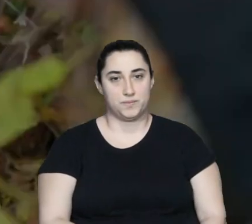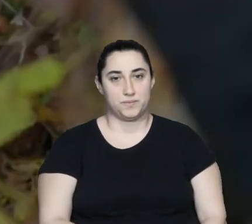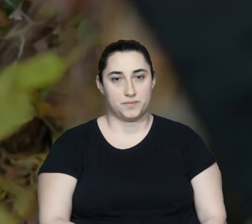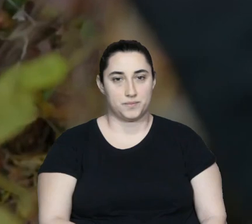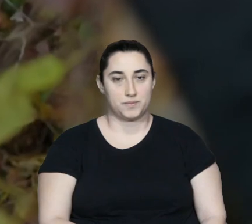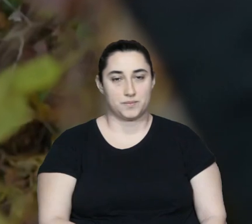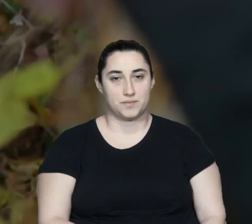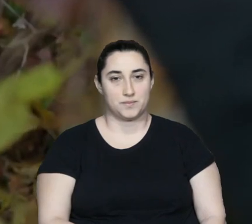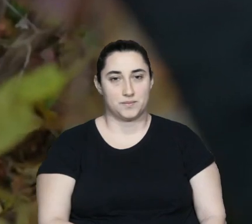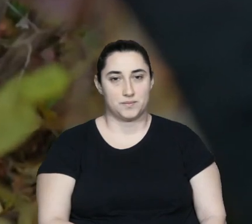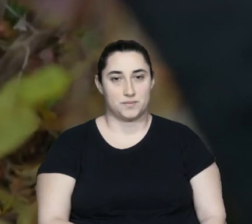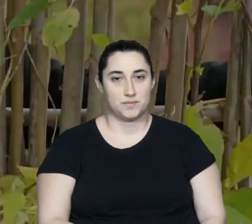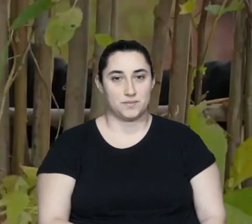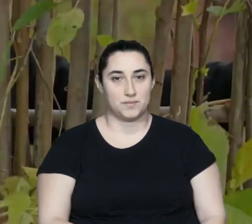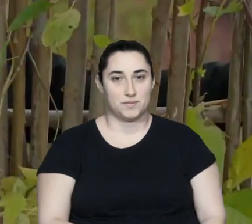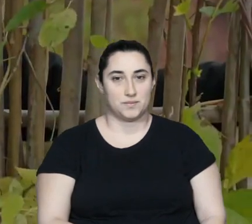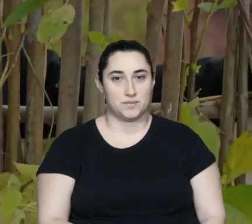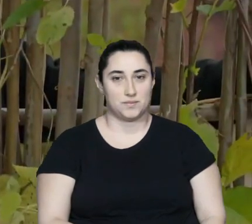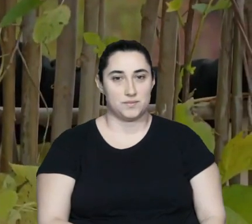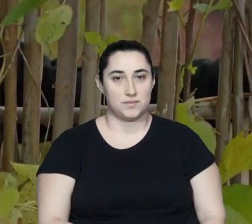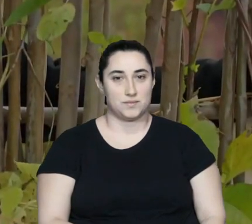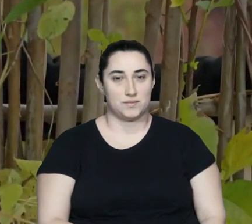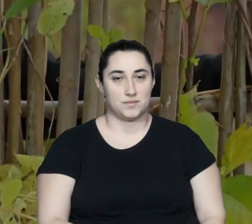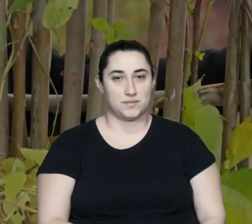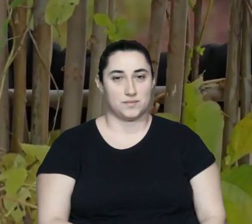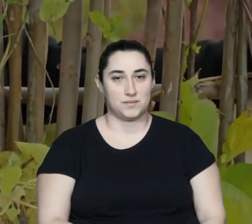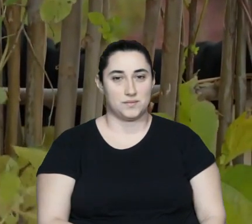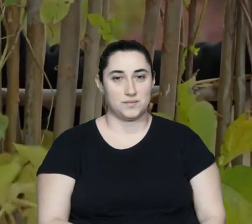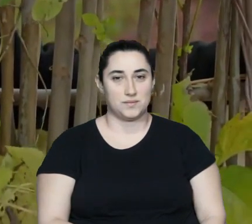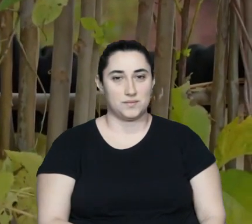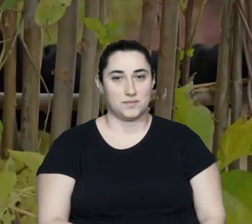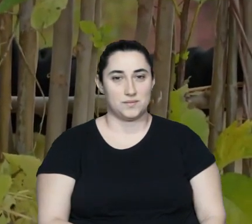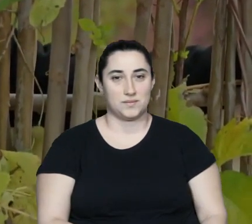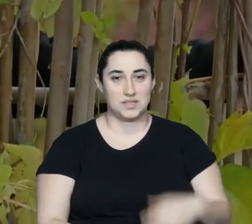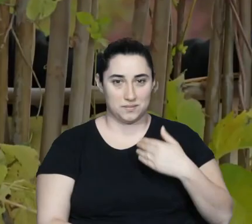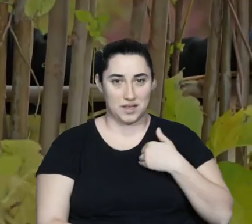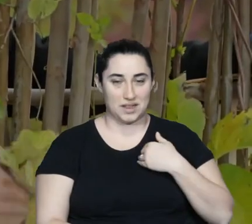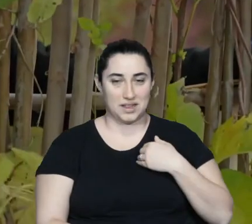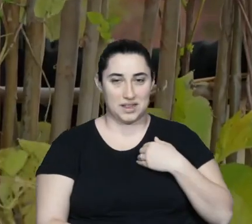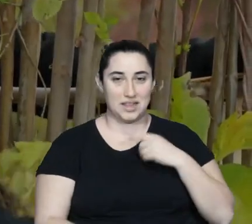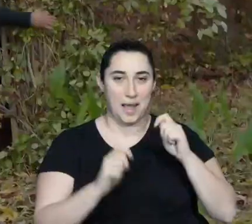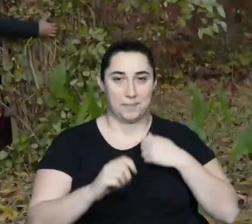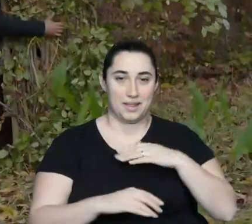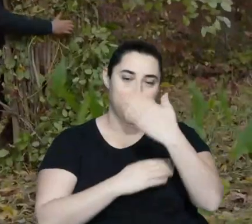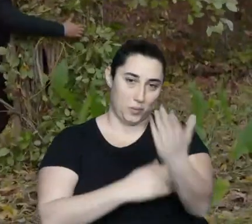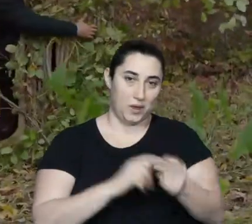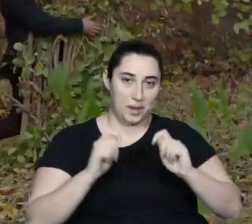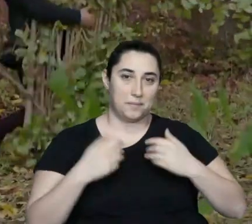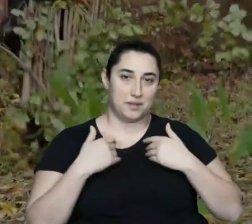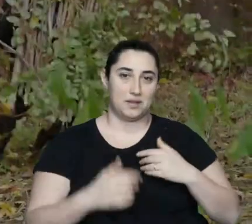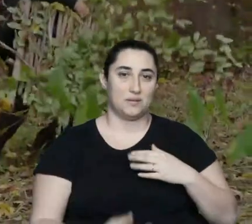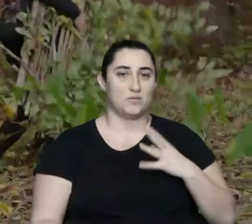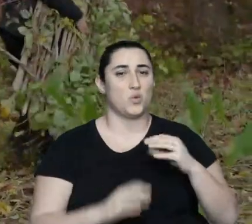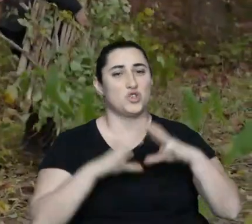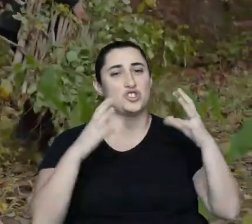Aysu gülüyor. İsmail dalları birbirine ekleyip düz bir platform yapmış. Ben yaptığım salı yatırayım.